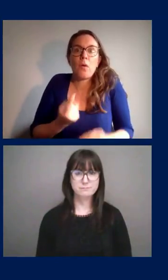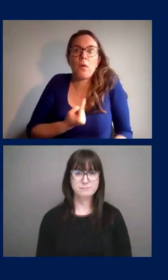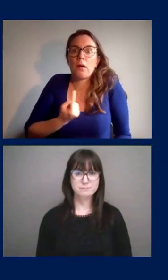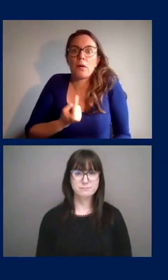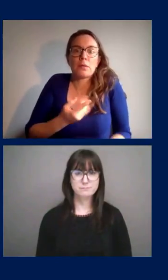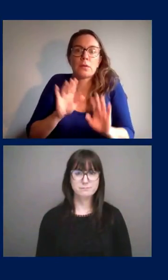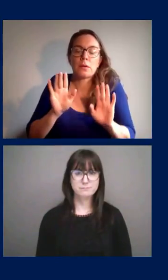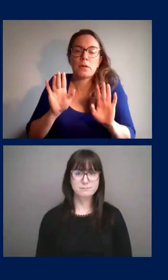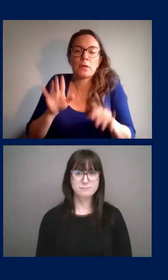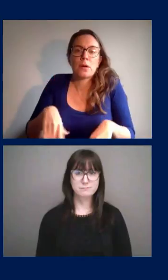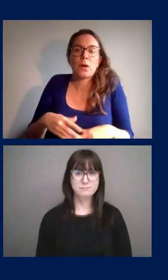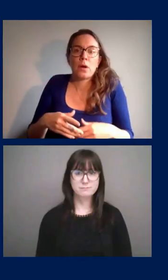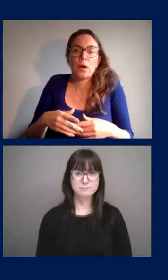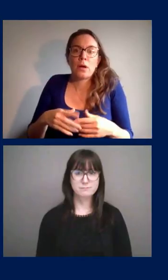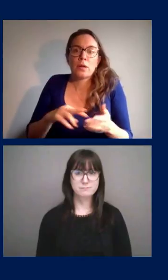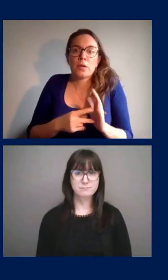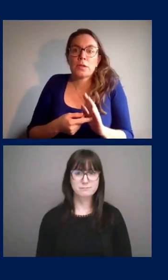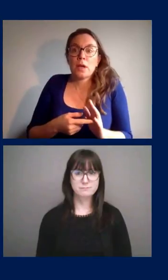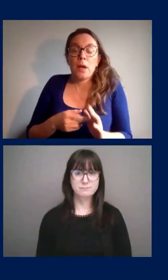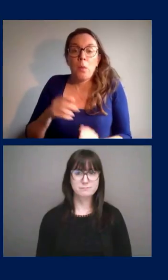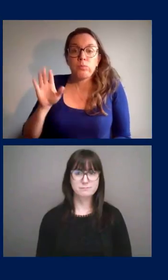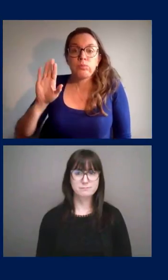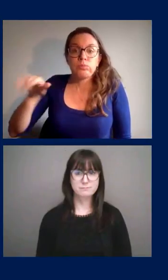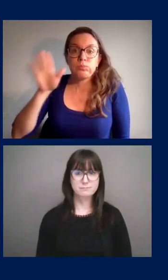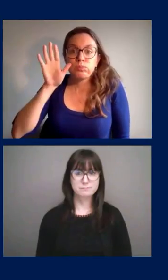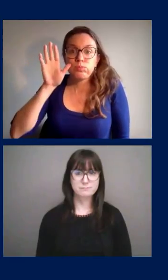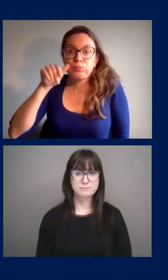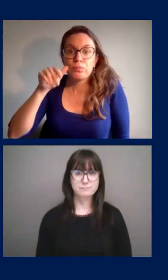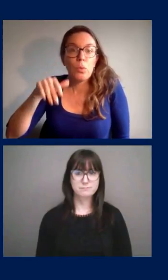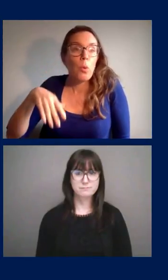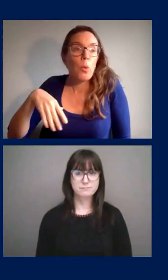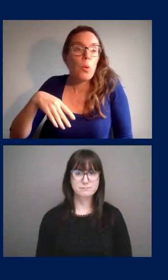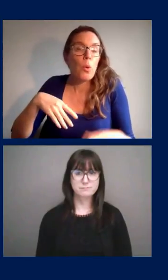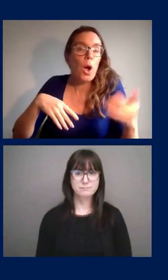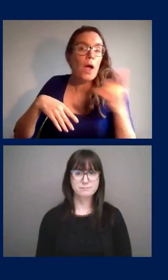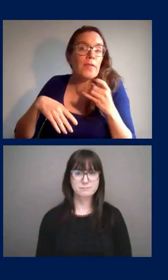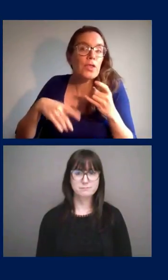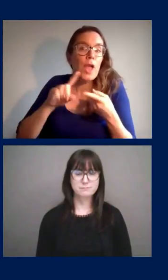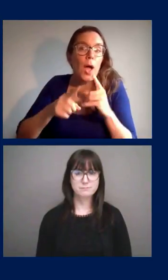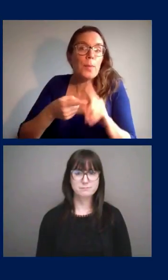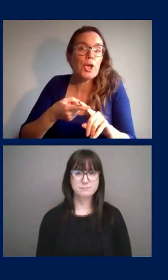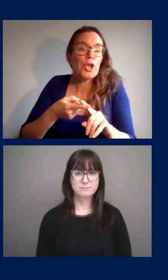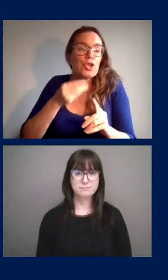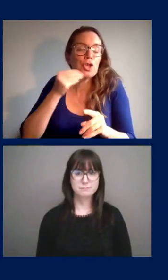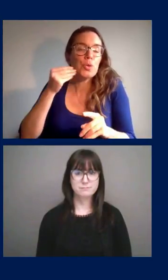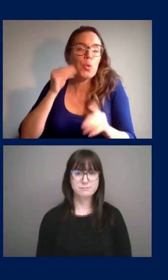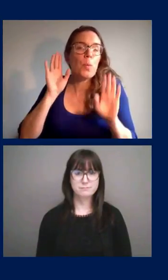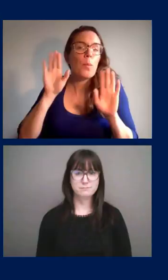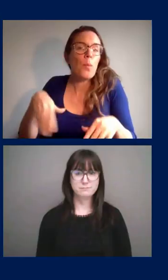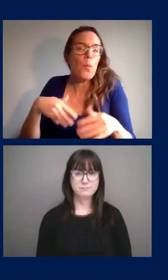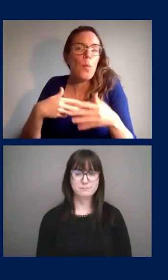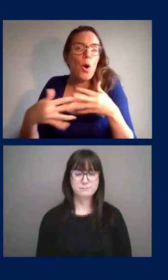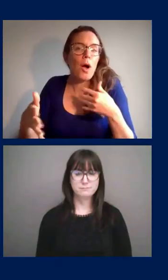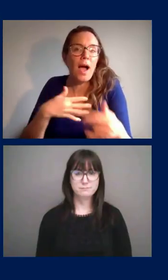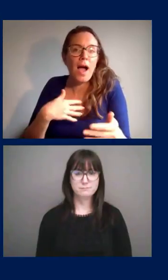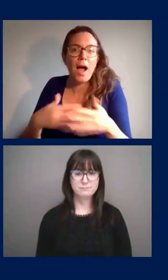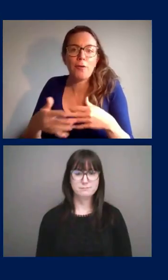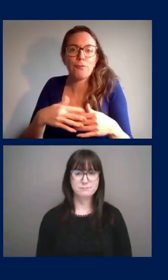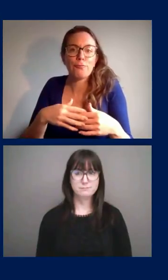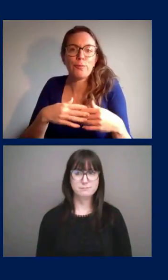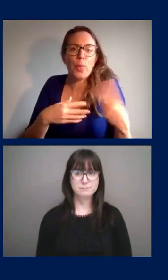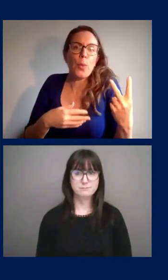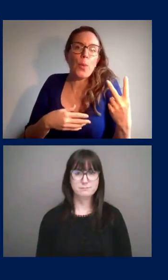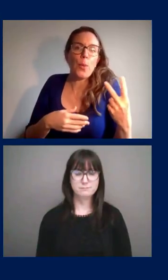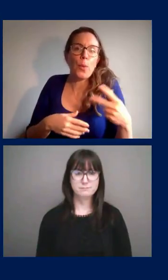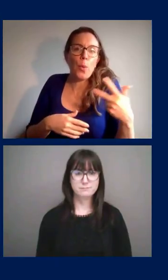tourner un peu les coins ronds à dire bon ben si j'invite un ami chez moi c'est pas plus grave que ça c'est juste on est juste deux ou trois